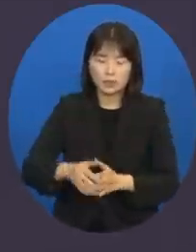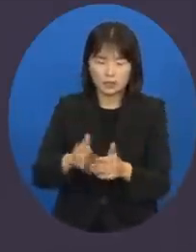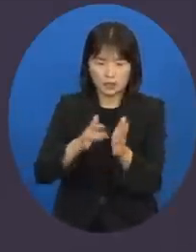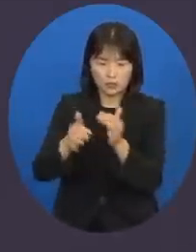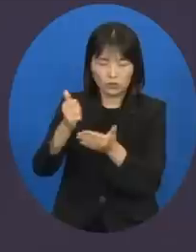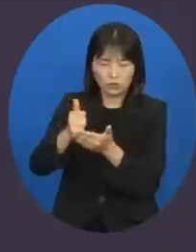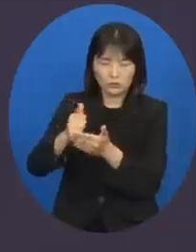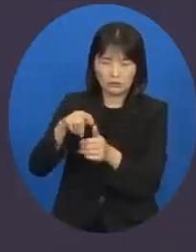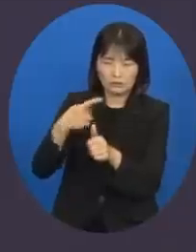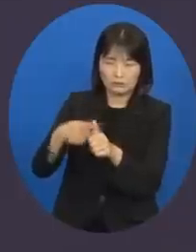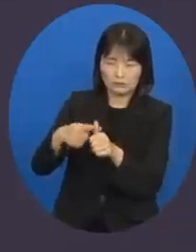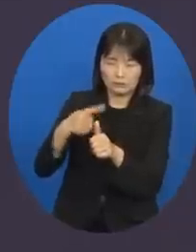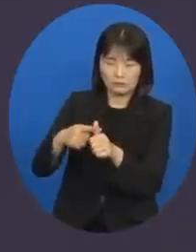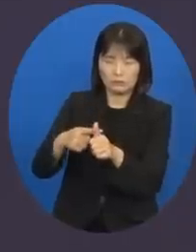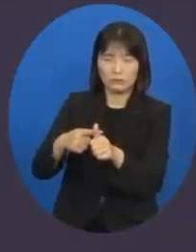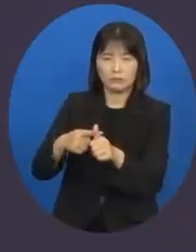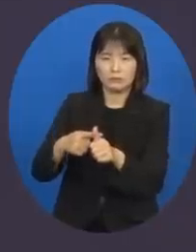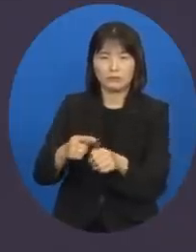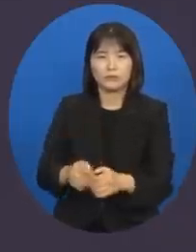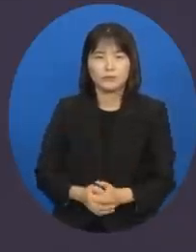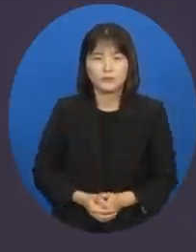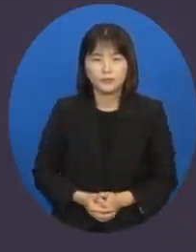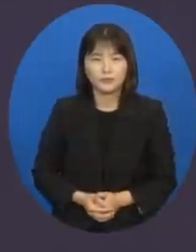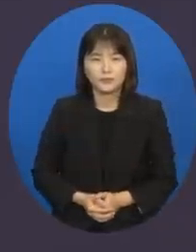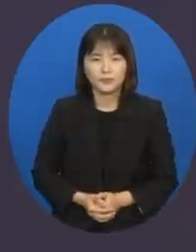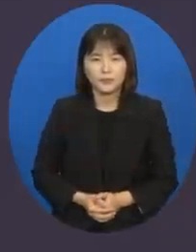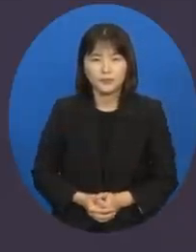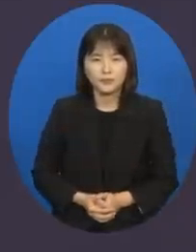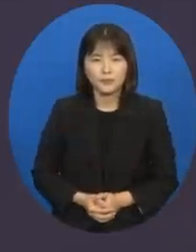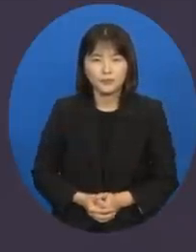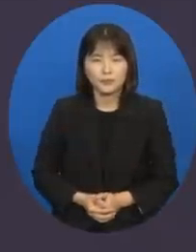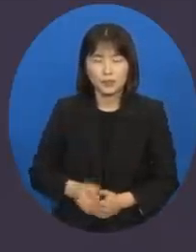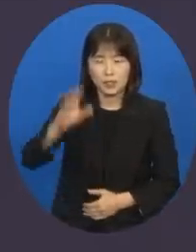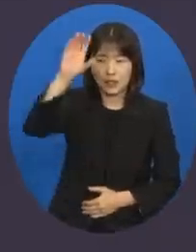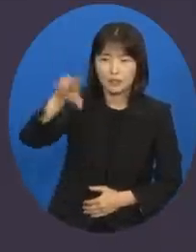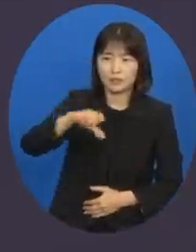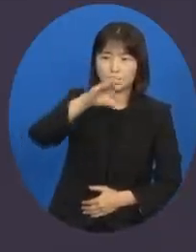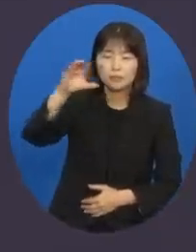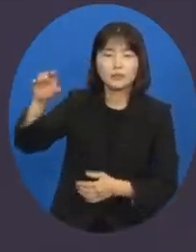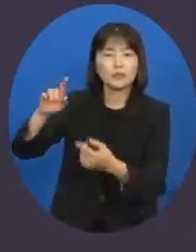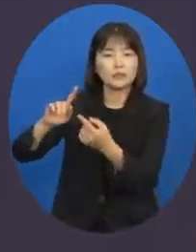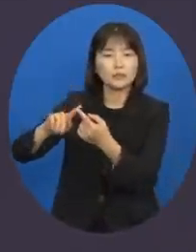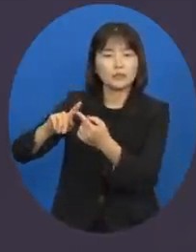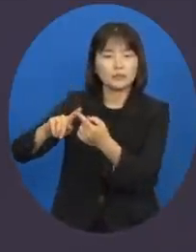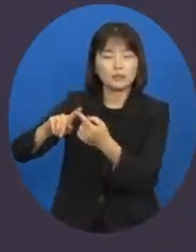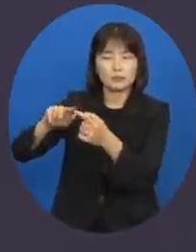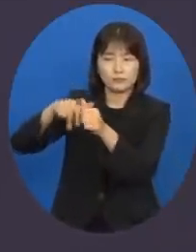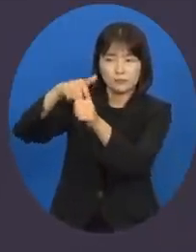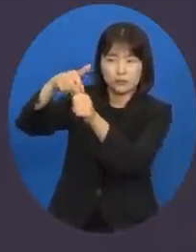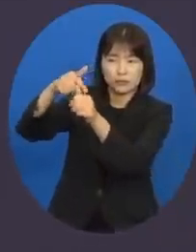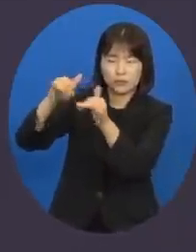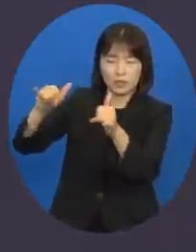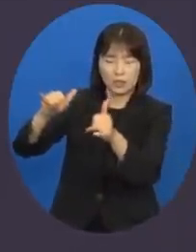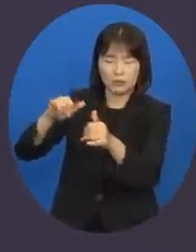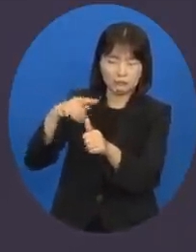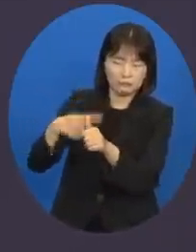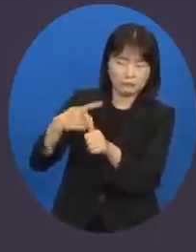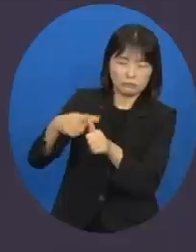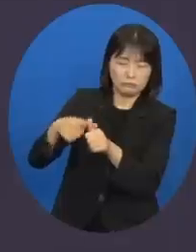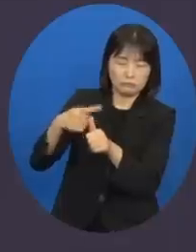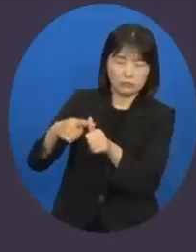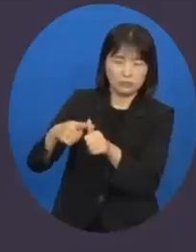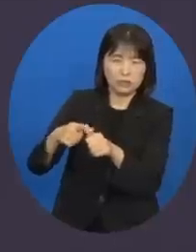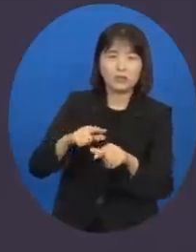욕을 하는 것을 보게 돼요. 말씀드린 대로 이 십자가에 대해서 달려있는 사람들에 대해서 비방하고 조롱하는 것이 아주